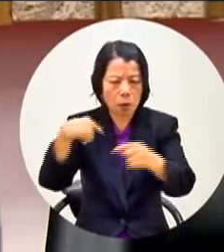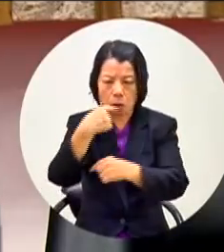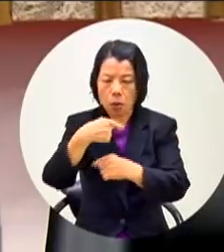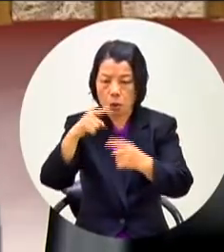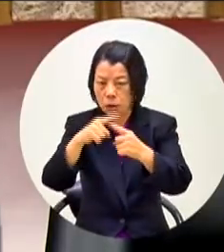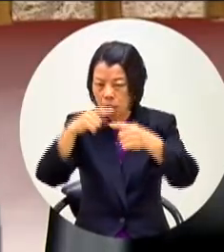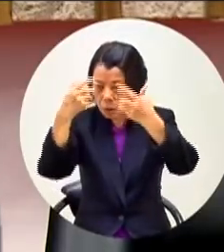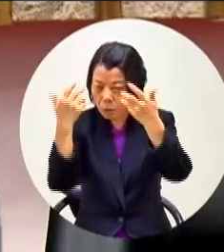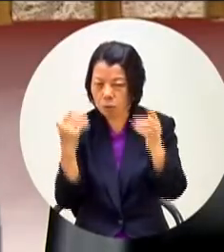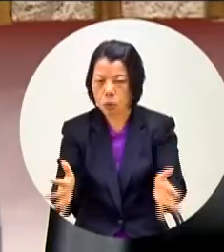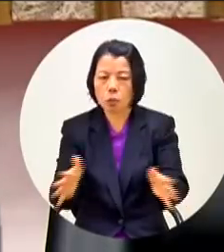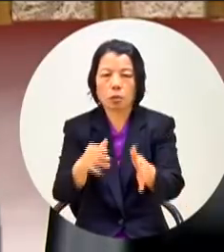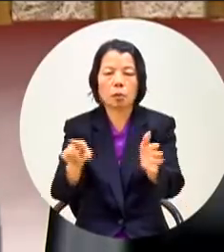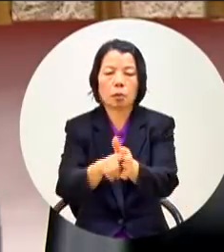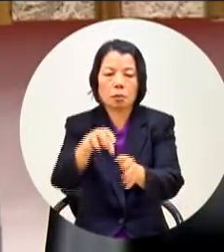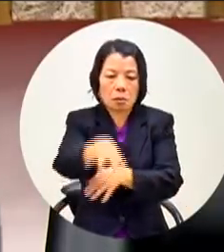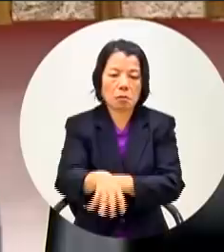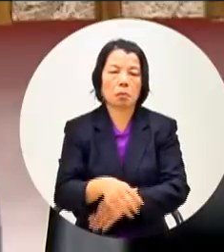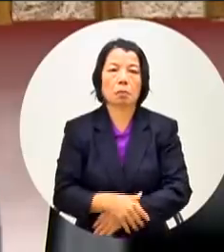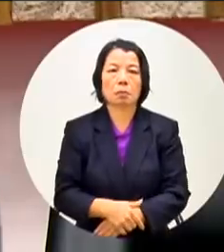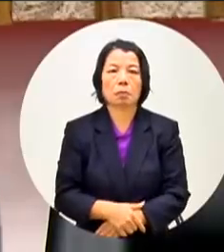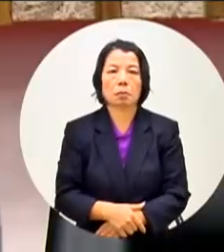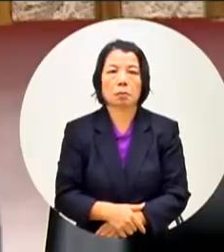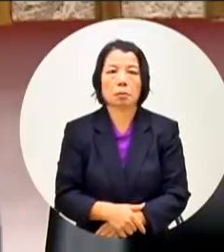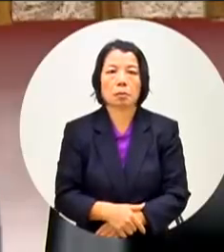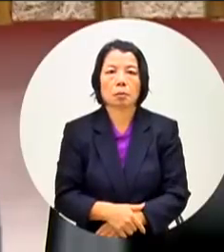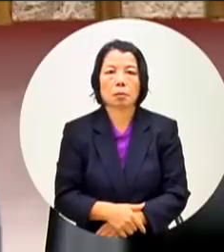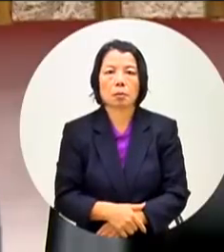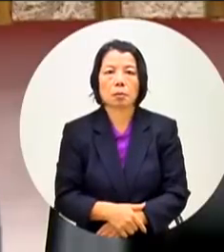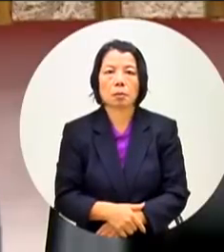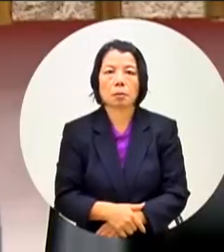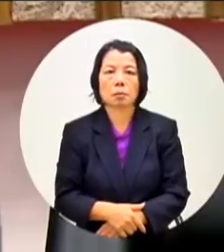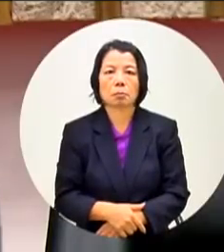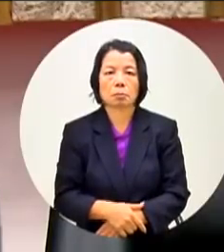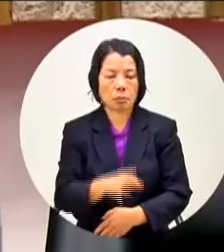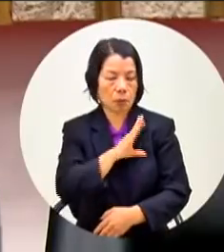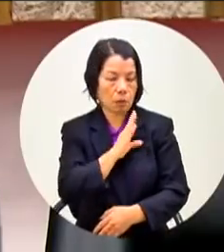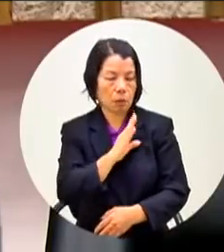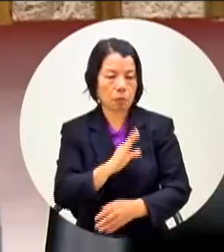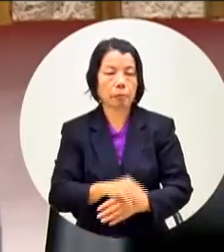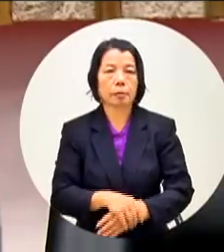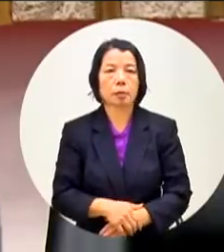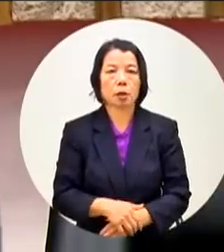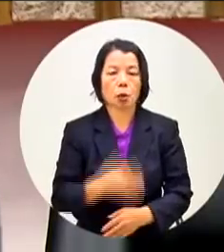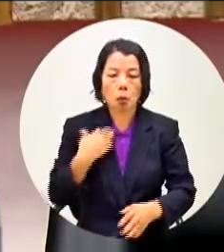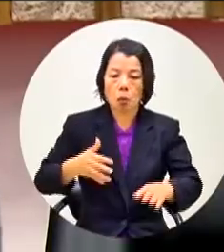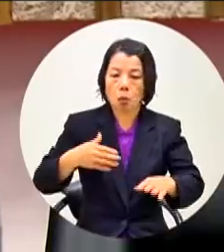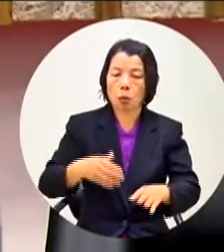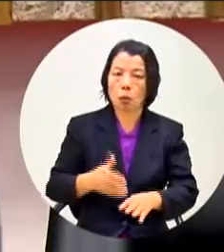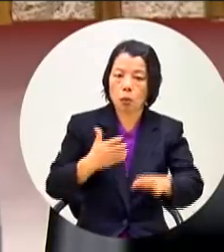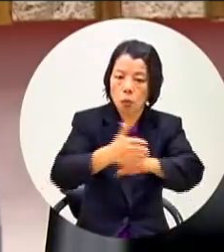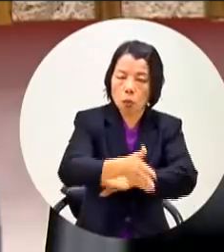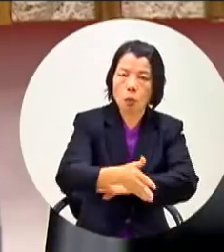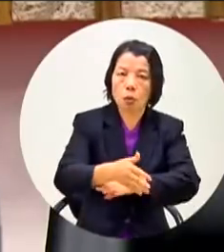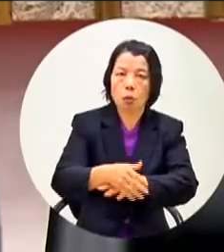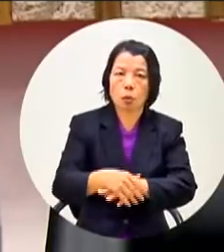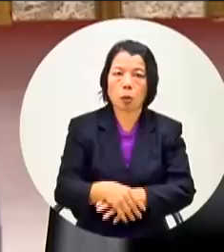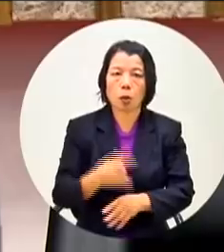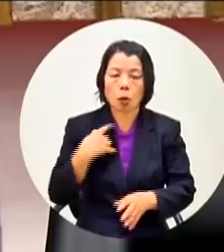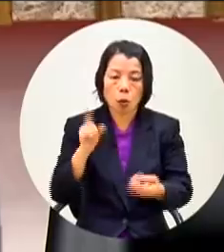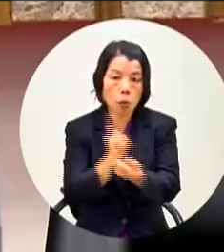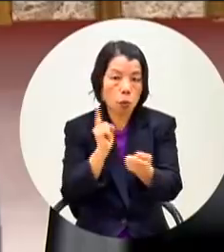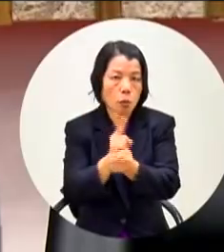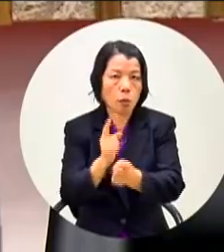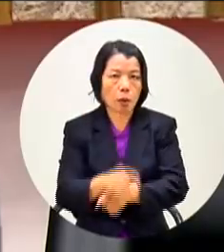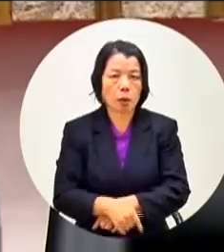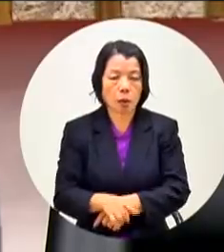想呢，这个部分呢，当然呢，跟我们会通过我们这个区域影响通勤便利的人口数，我不晓得捷运局局长